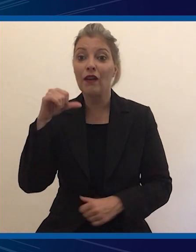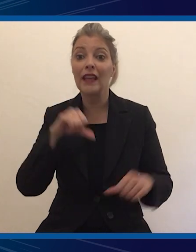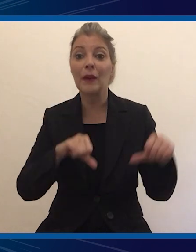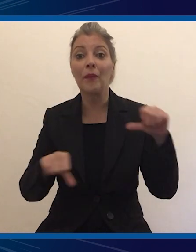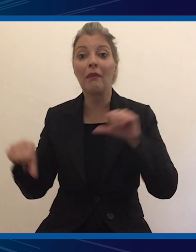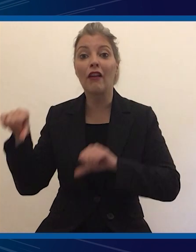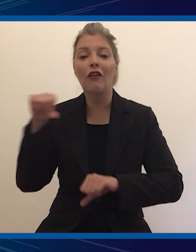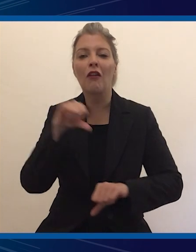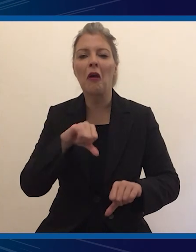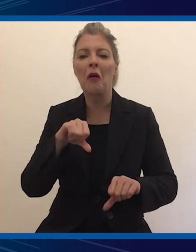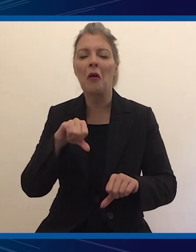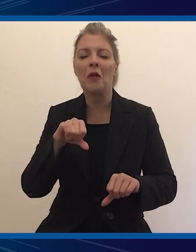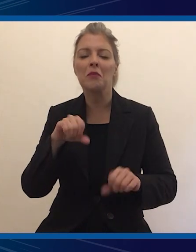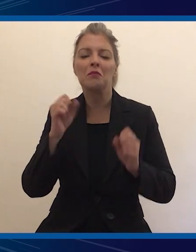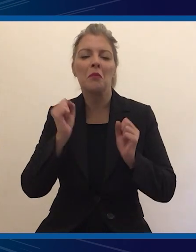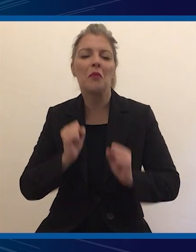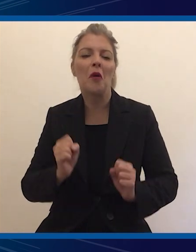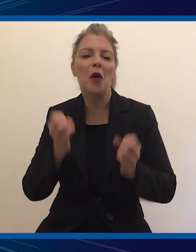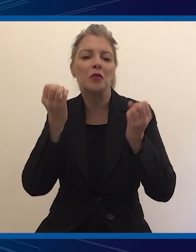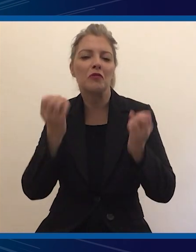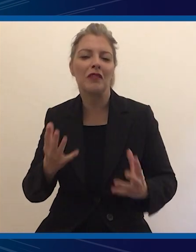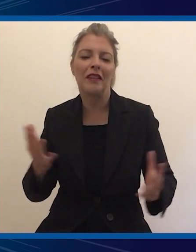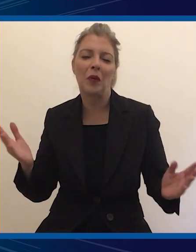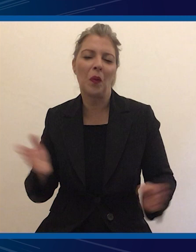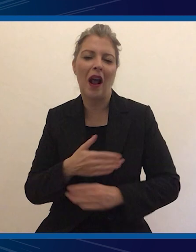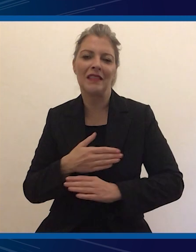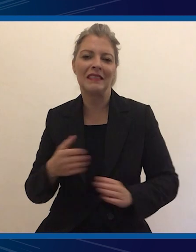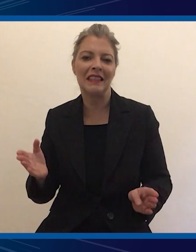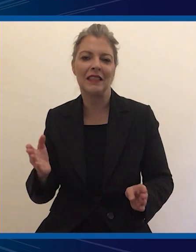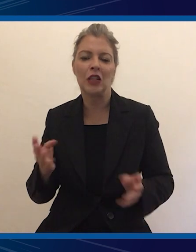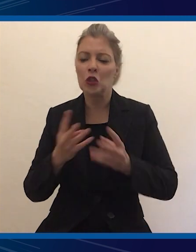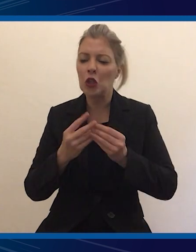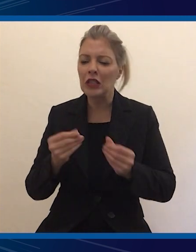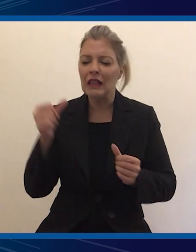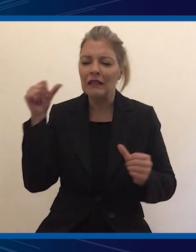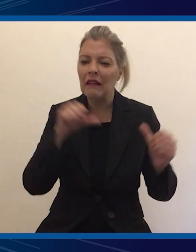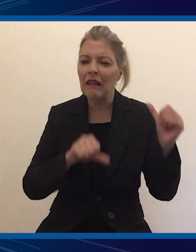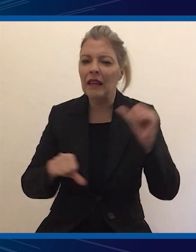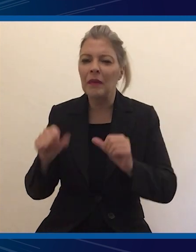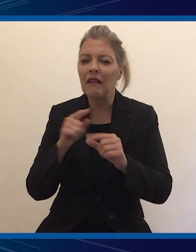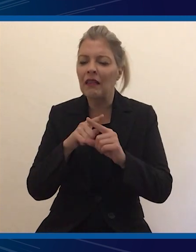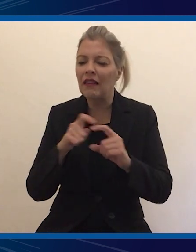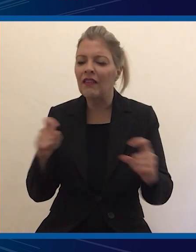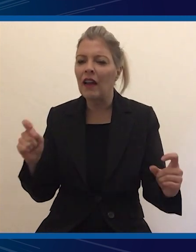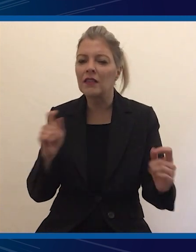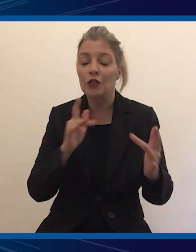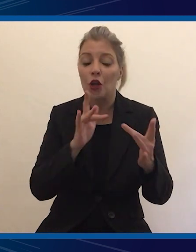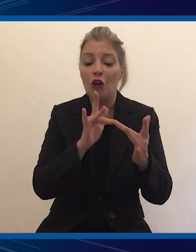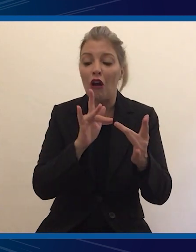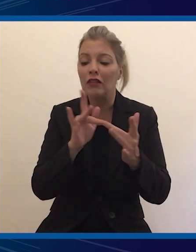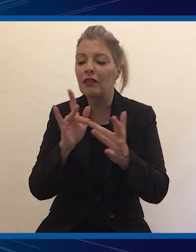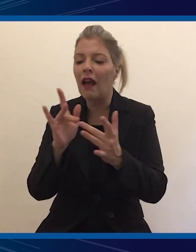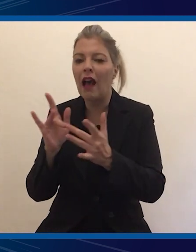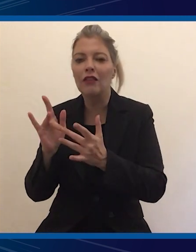accadere. Possono fiorire i colori quando un catione ed un anione si incontrano per dare origine ad un sale poco